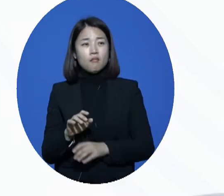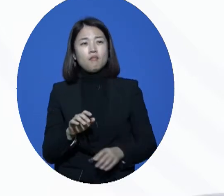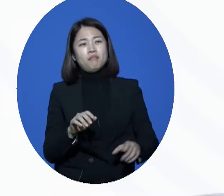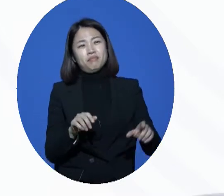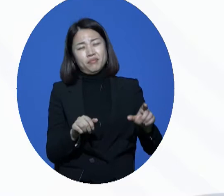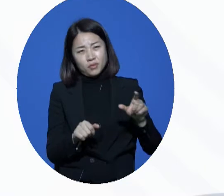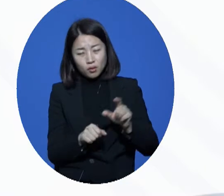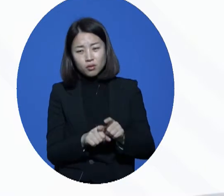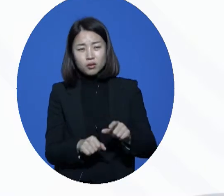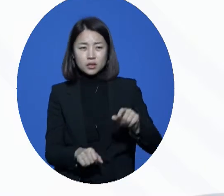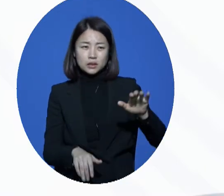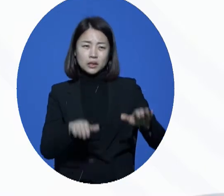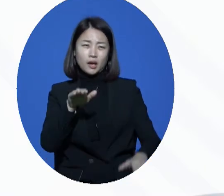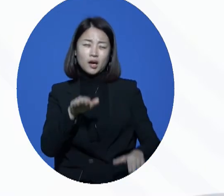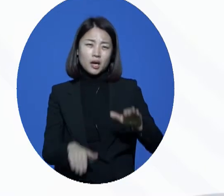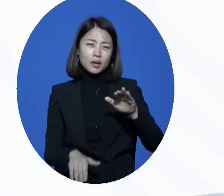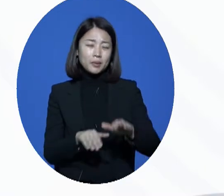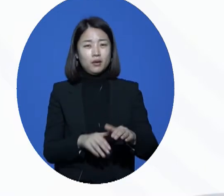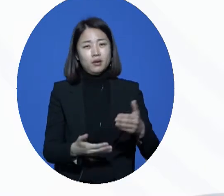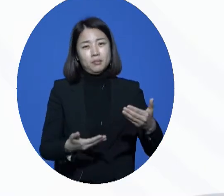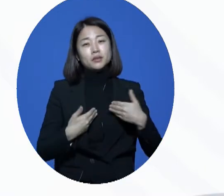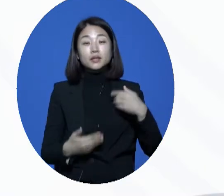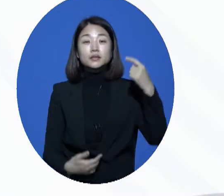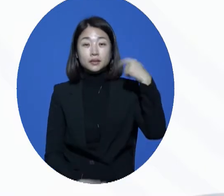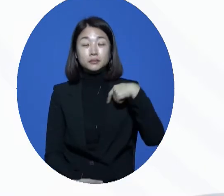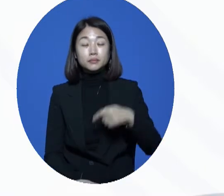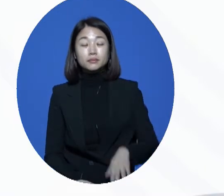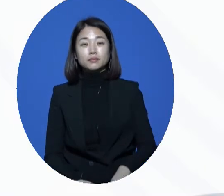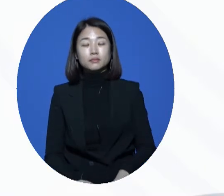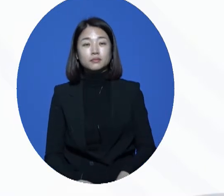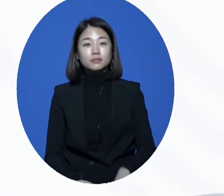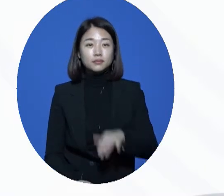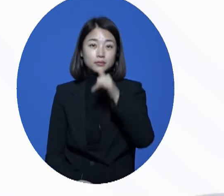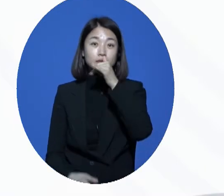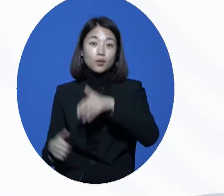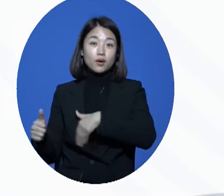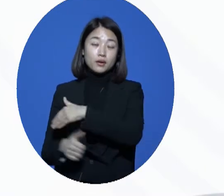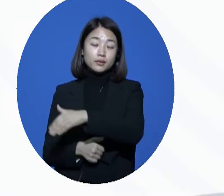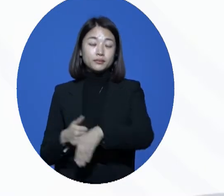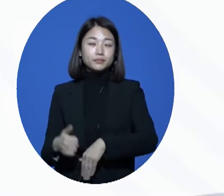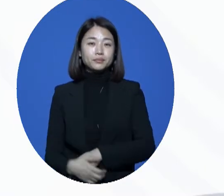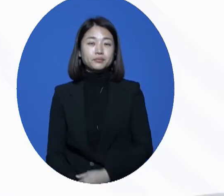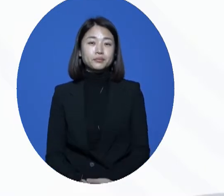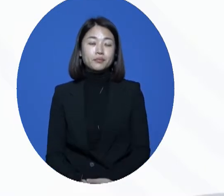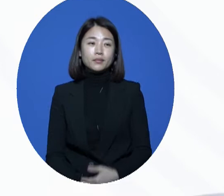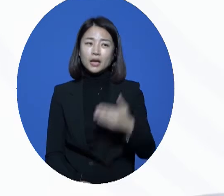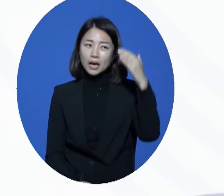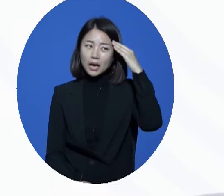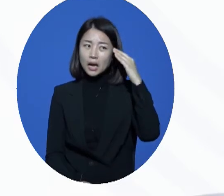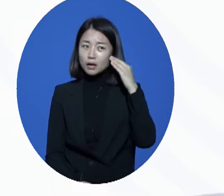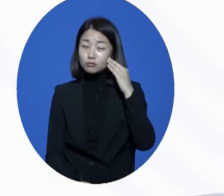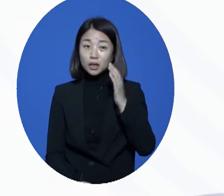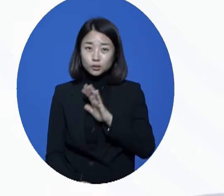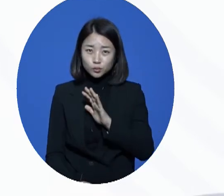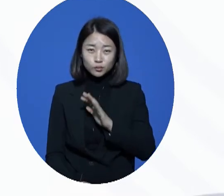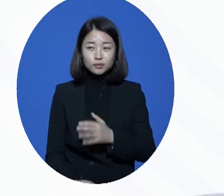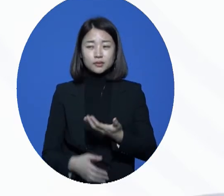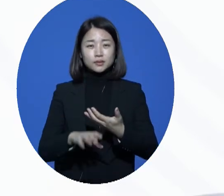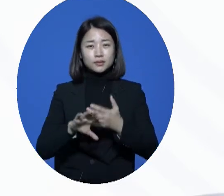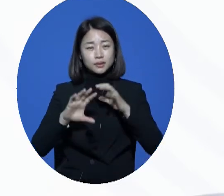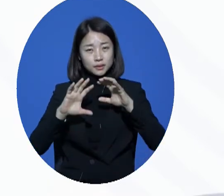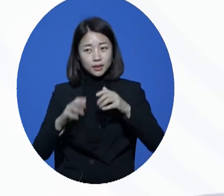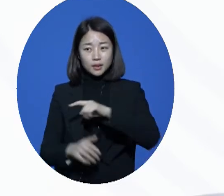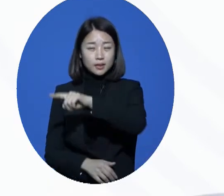결과 더욱 불평등을 심하게 느낄 수밖에 없는 과정이 있습니다. 이것은 한국뿐만이 아니라 모든